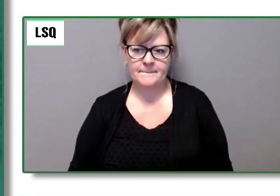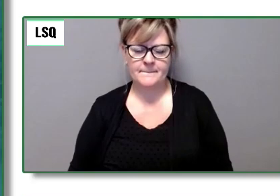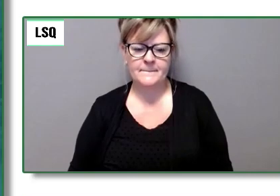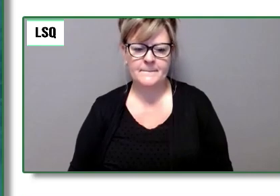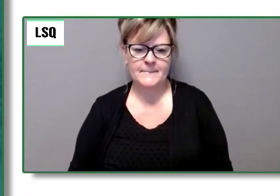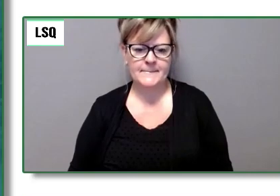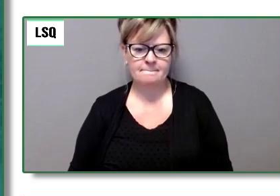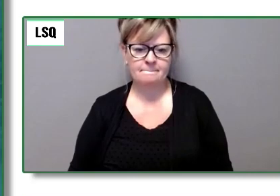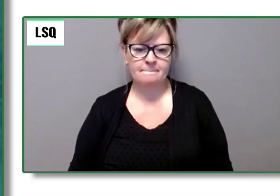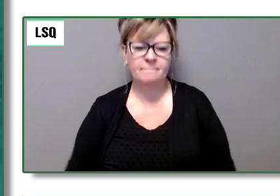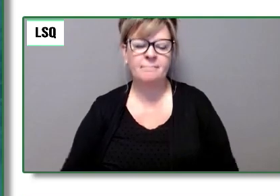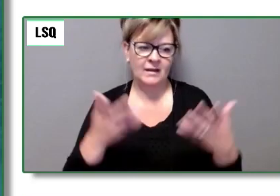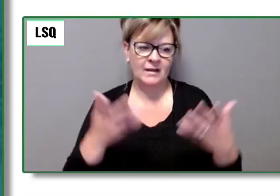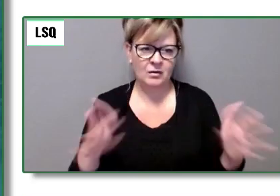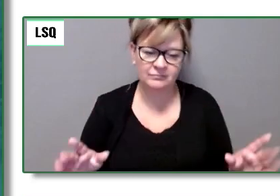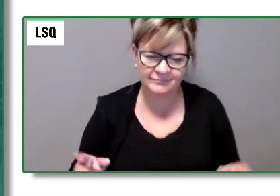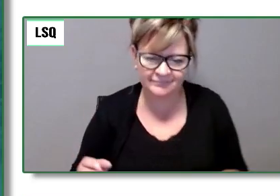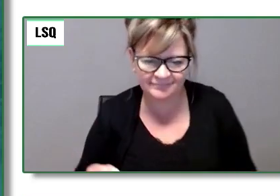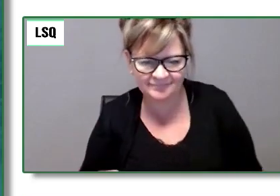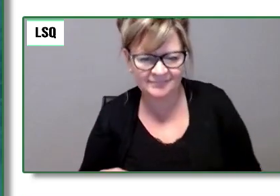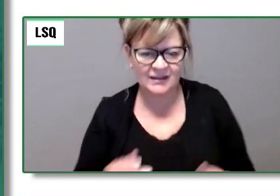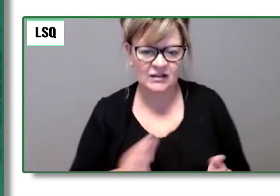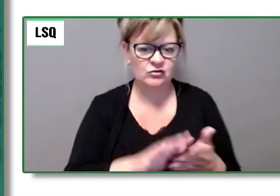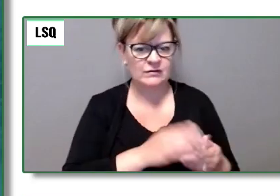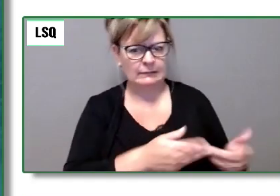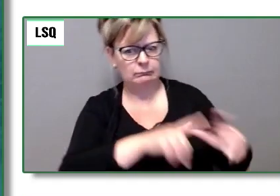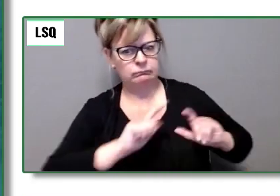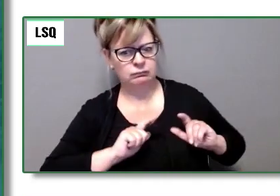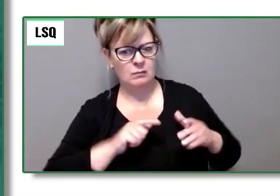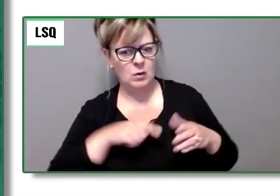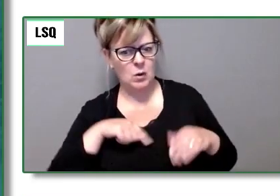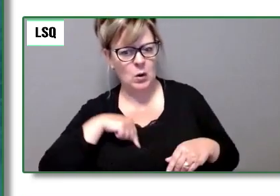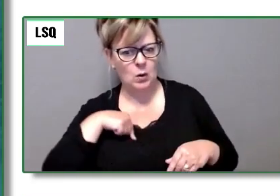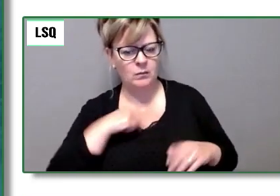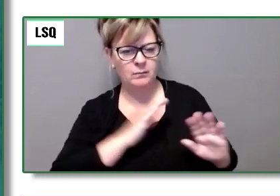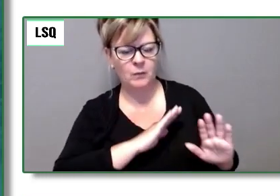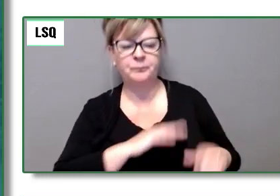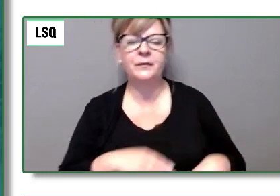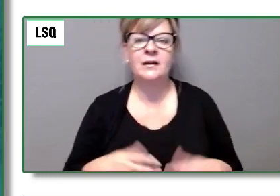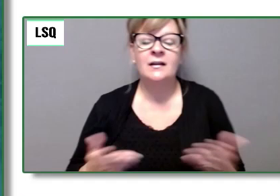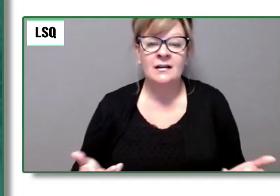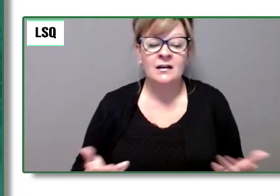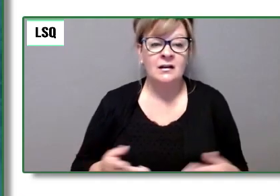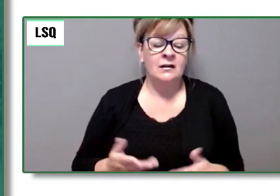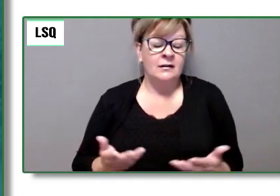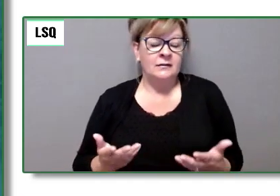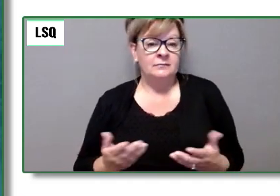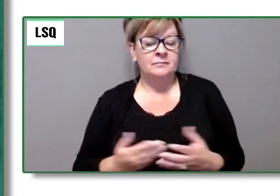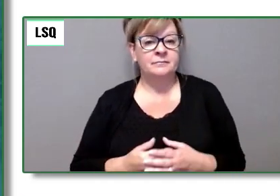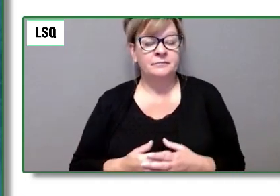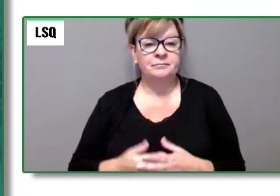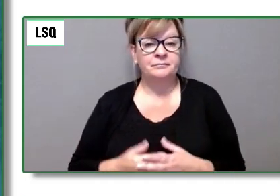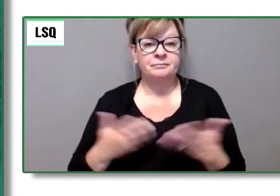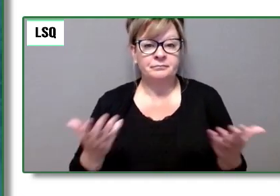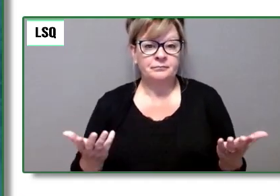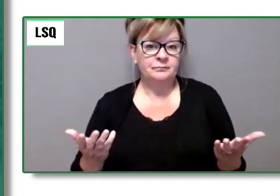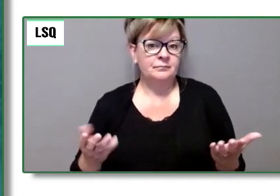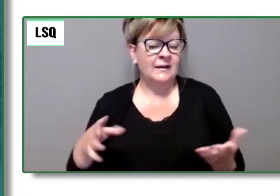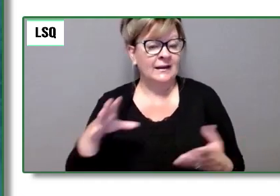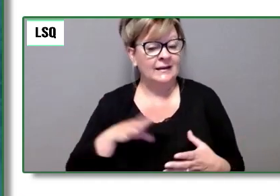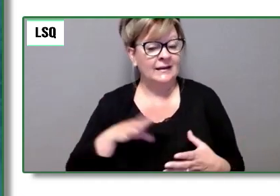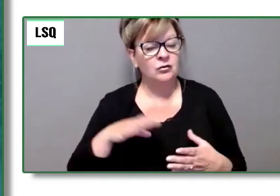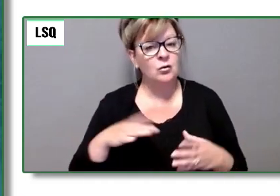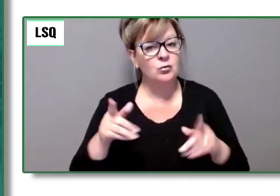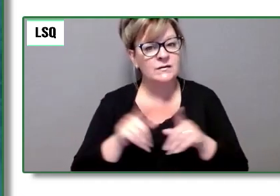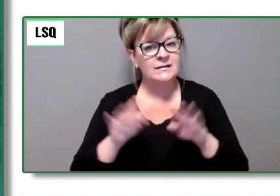Donc, il y a les renonciations de responsabilité, le consentement, la reconnaissance présentent beaucoup de défis. Je crois que ces